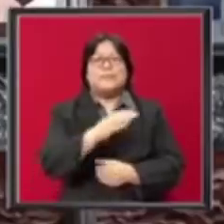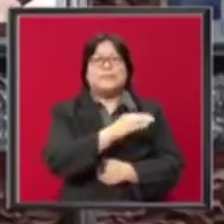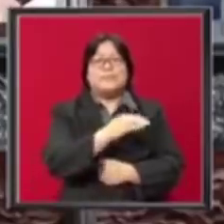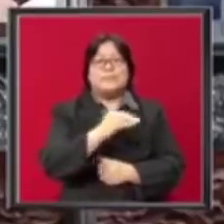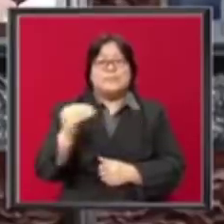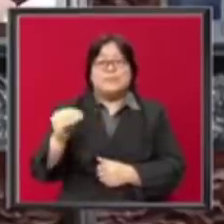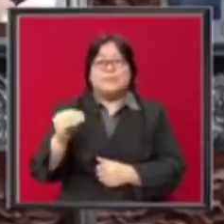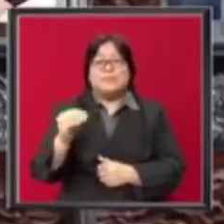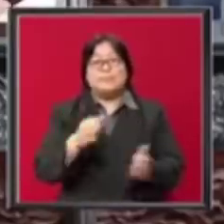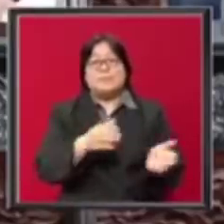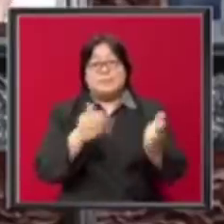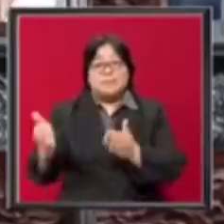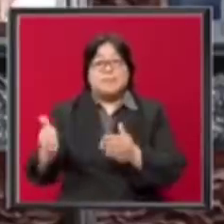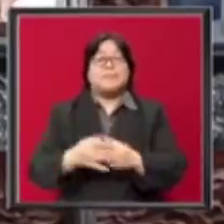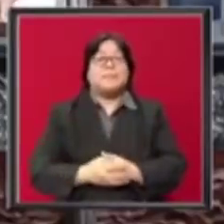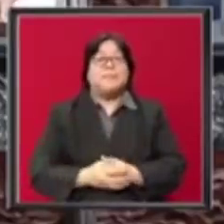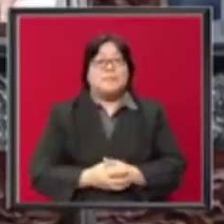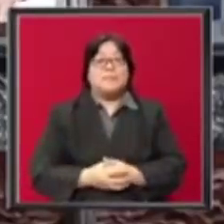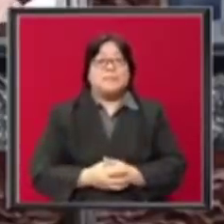Dan selain daripada itu,